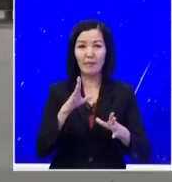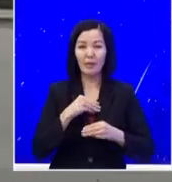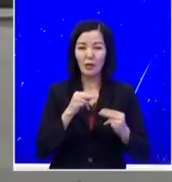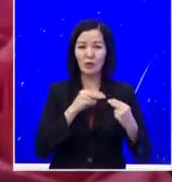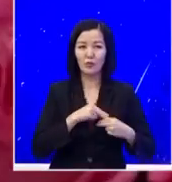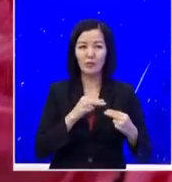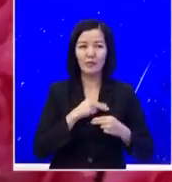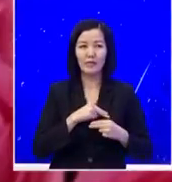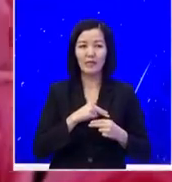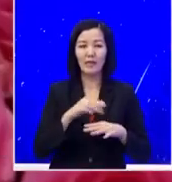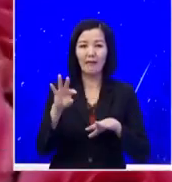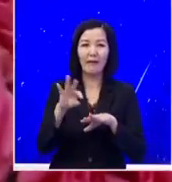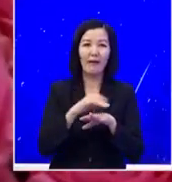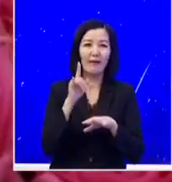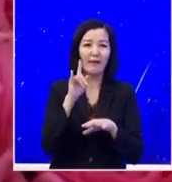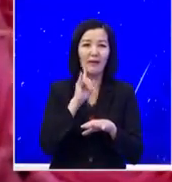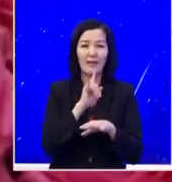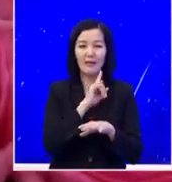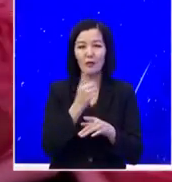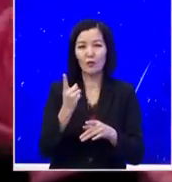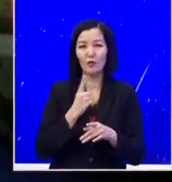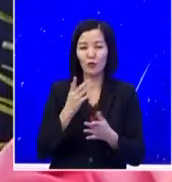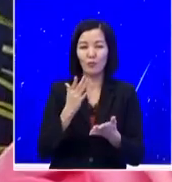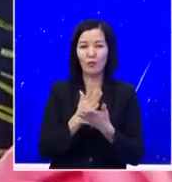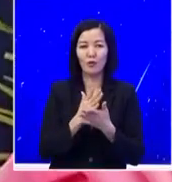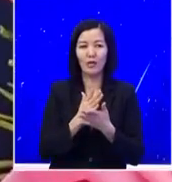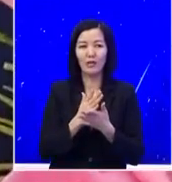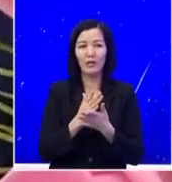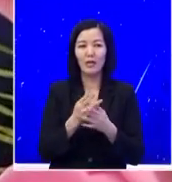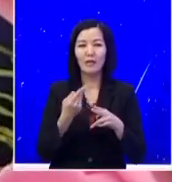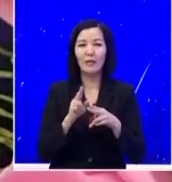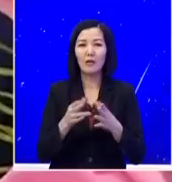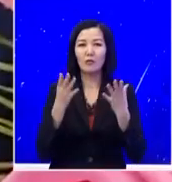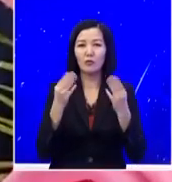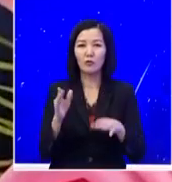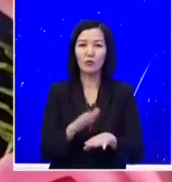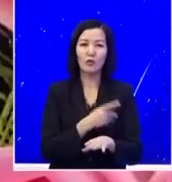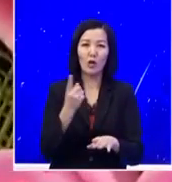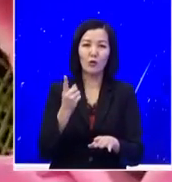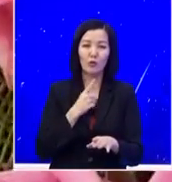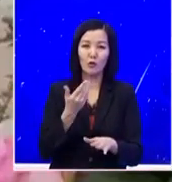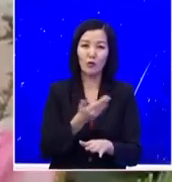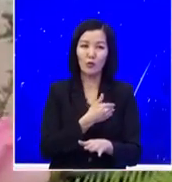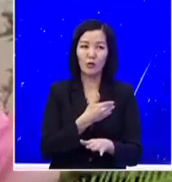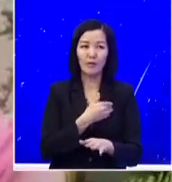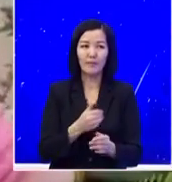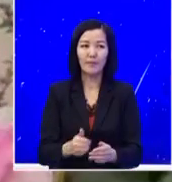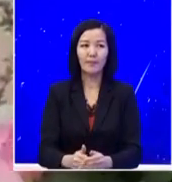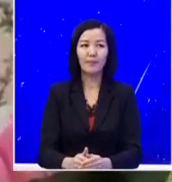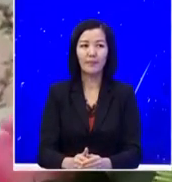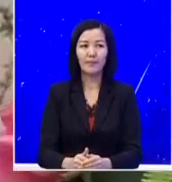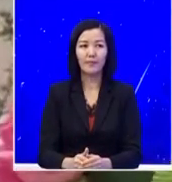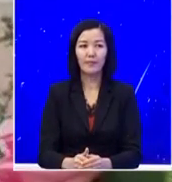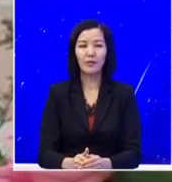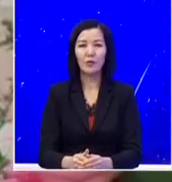тосып, құшағына алғанша асық. Жанын шүберекке түйіп, дәл осы күнді көп күтті, көп тіледі. Мен бұл күнді